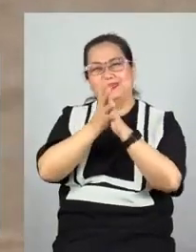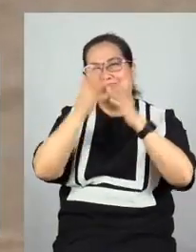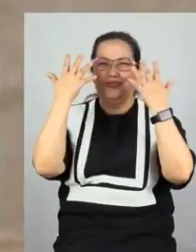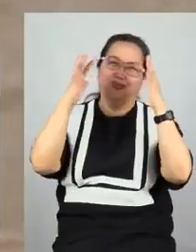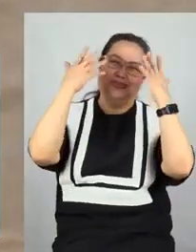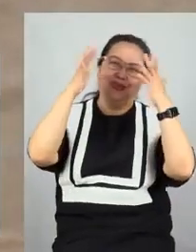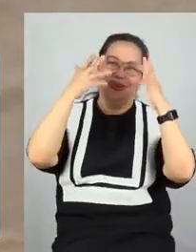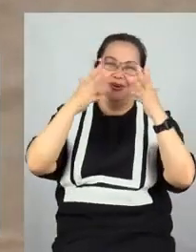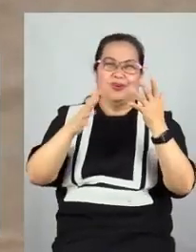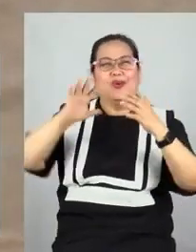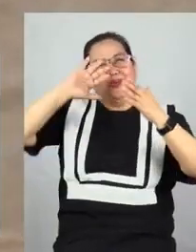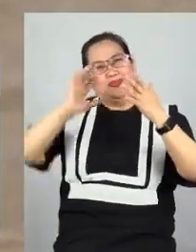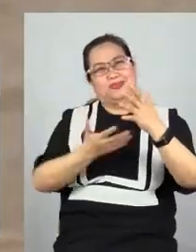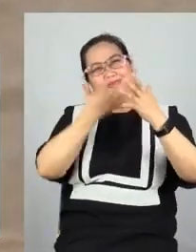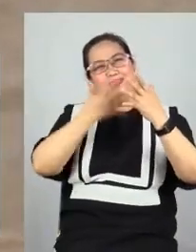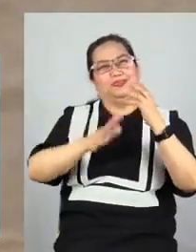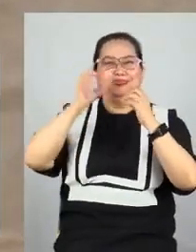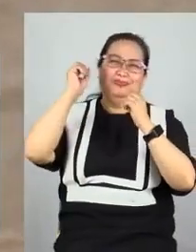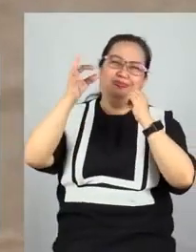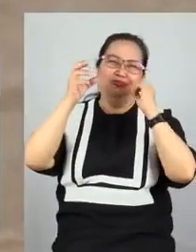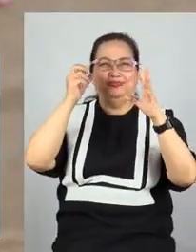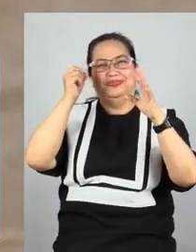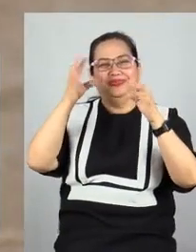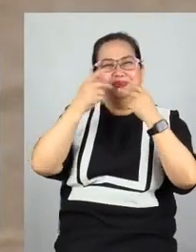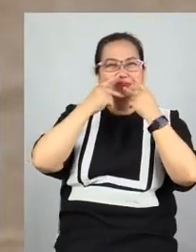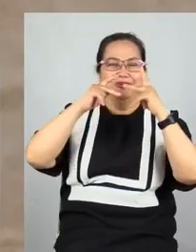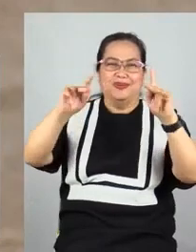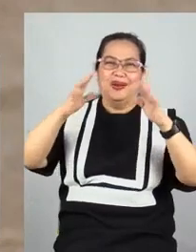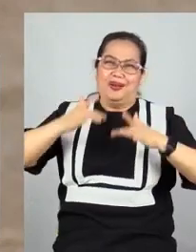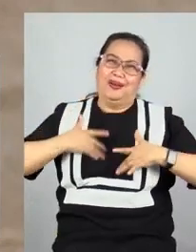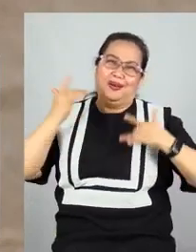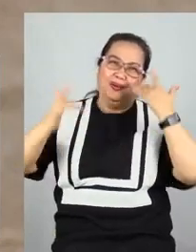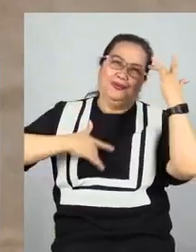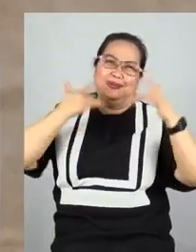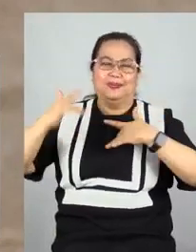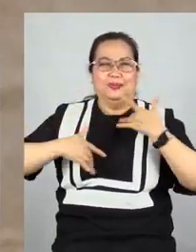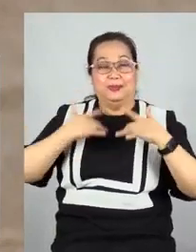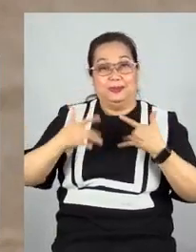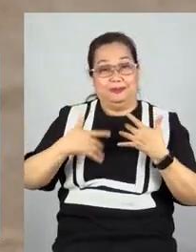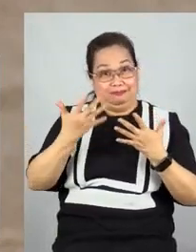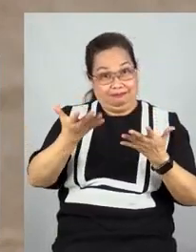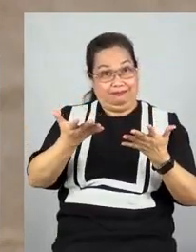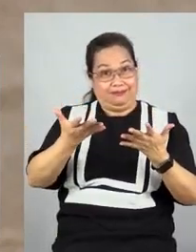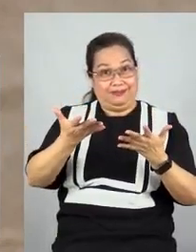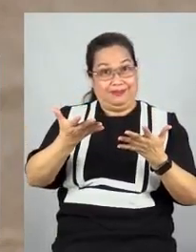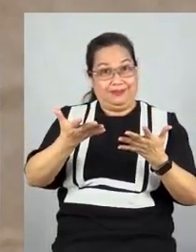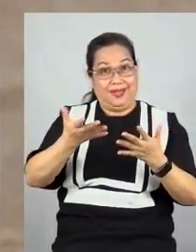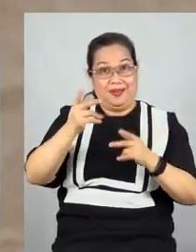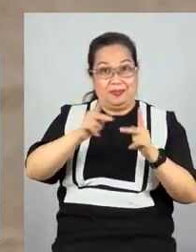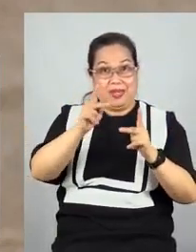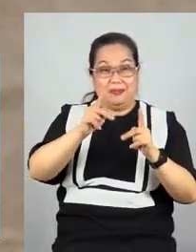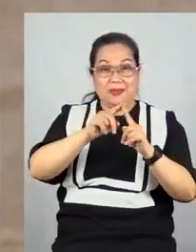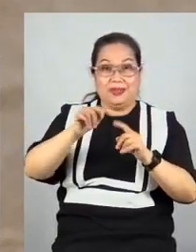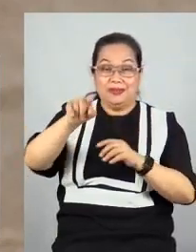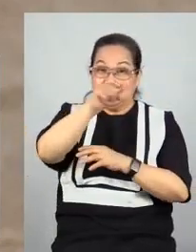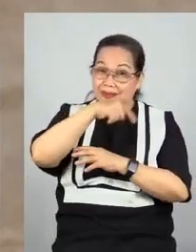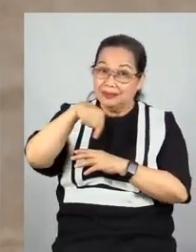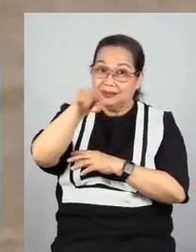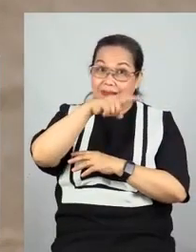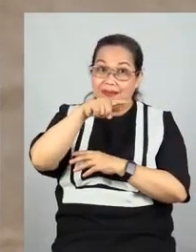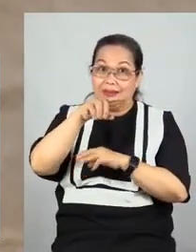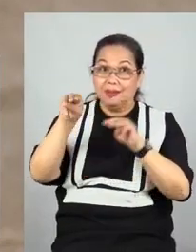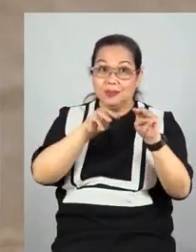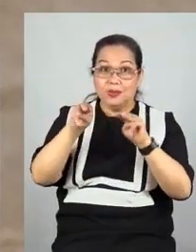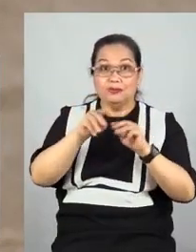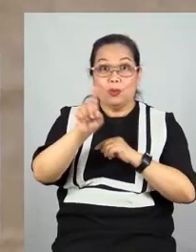na inaawit, pinapangaral, ipinoproklama ng lahat ng ibang mga tao, at lalo na sa ating mga